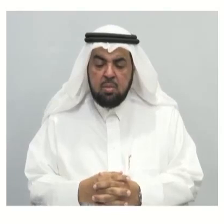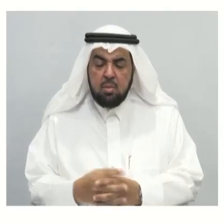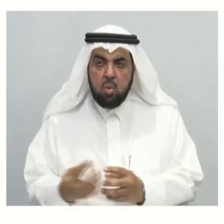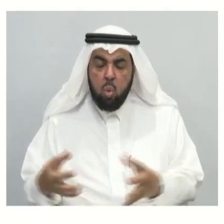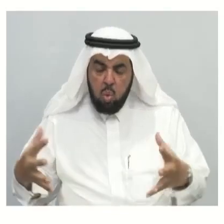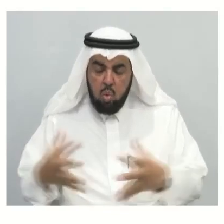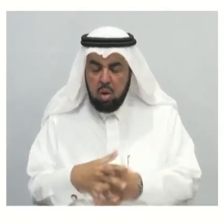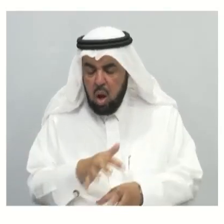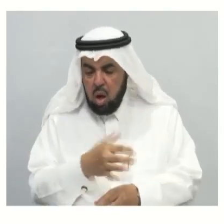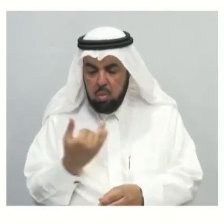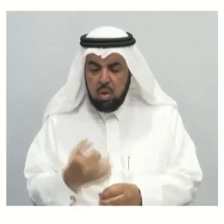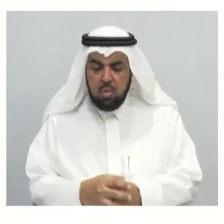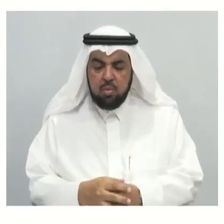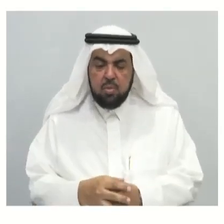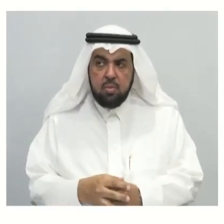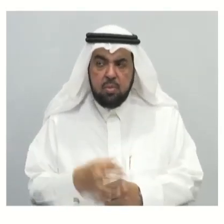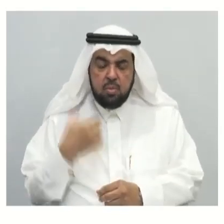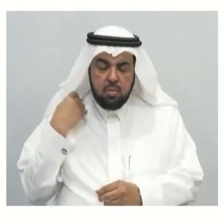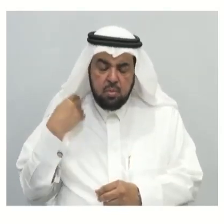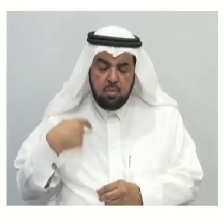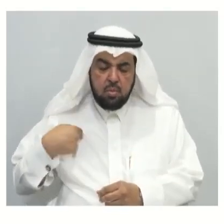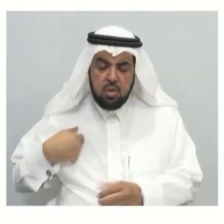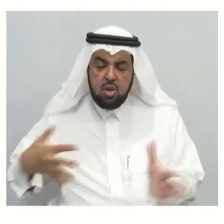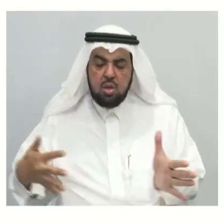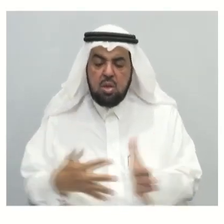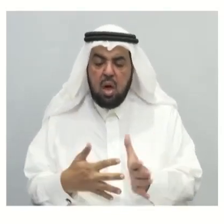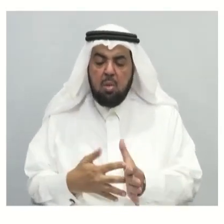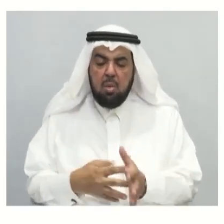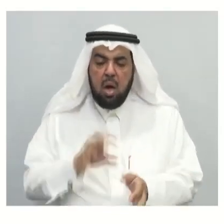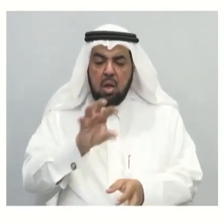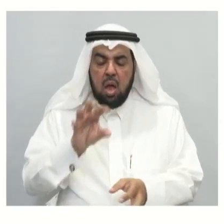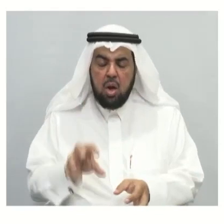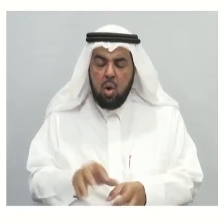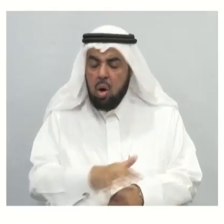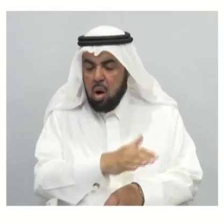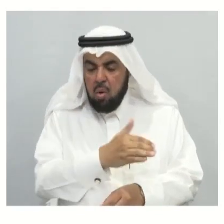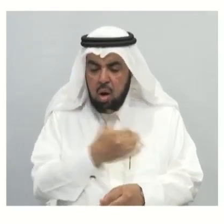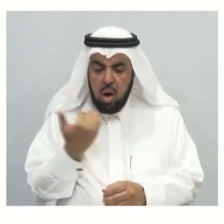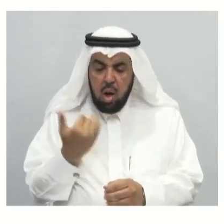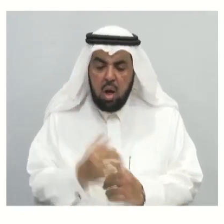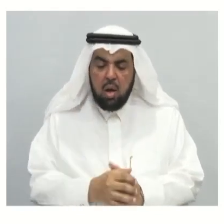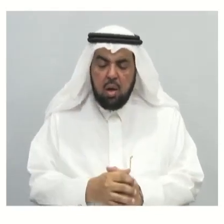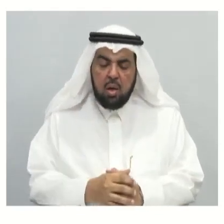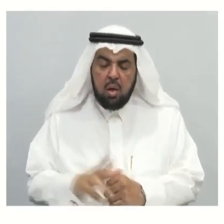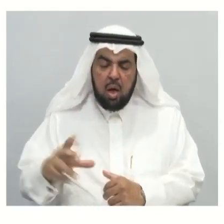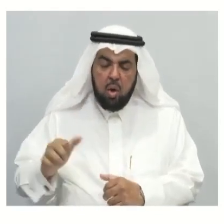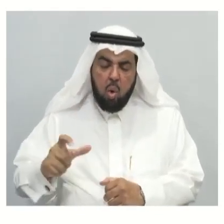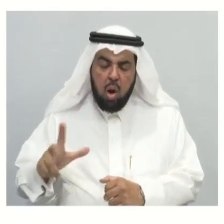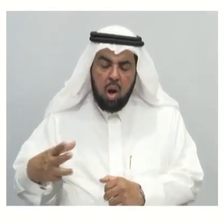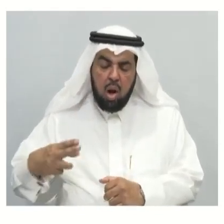الوحده العربيه اطلق عليها وسميت بماذا جامعه الدول